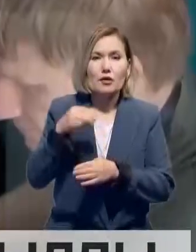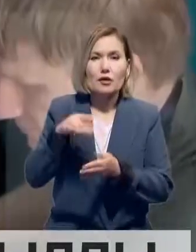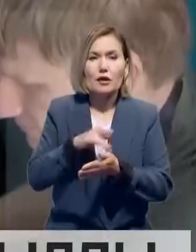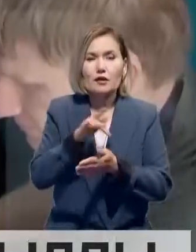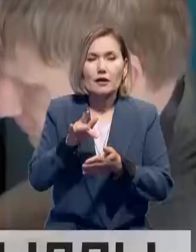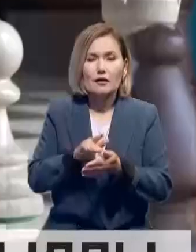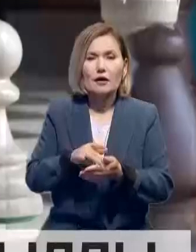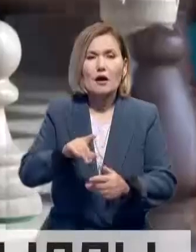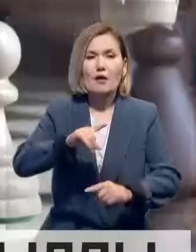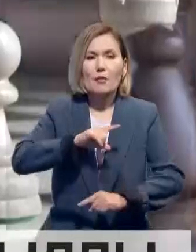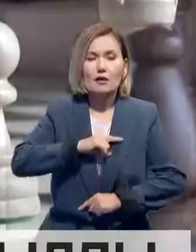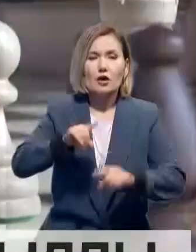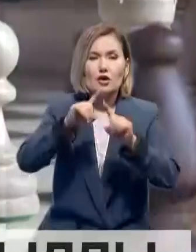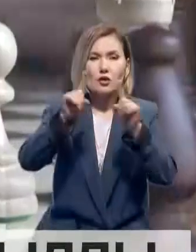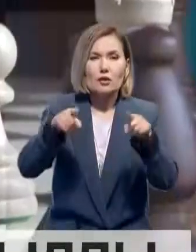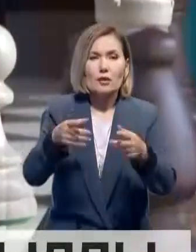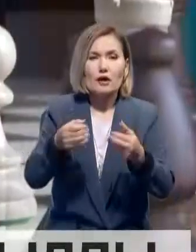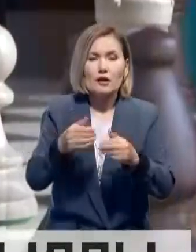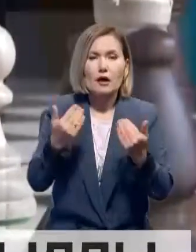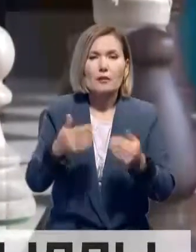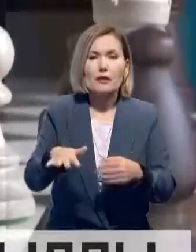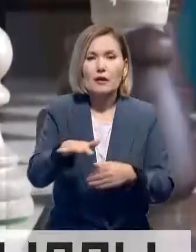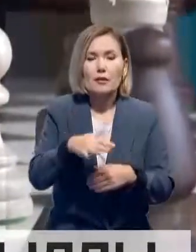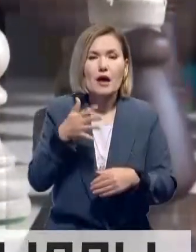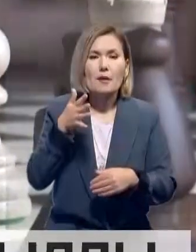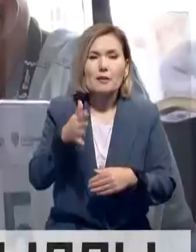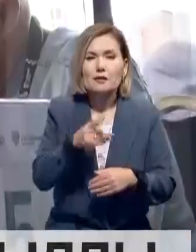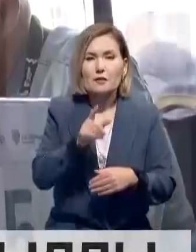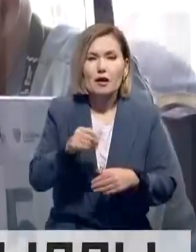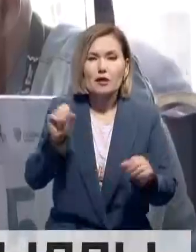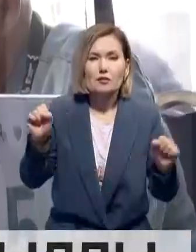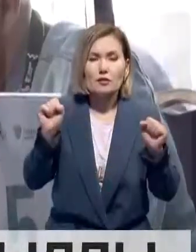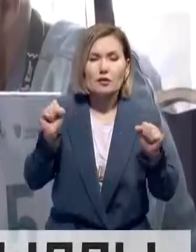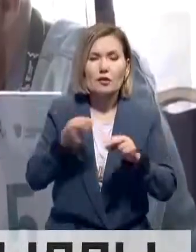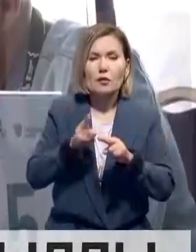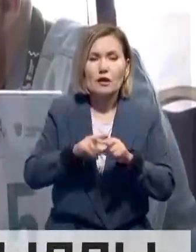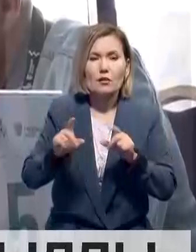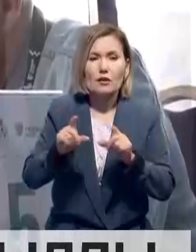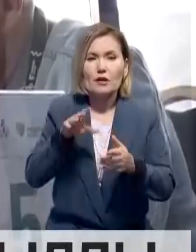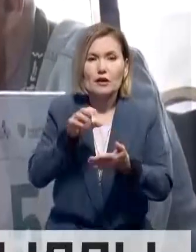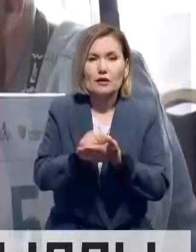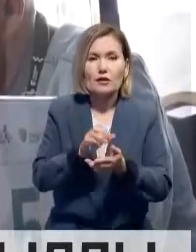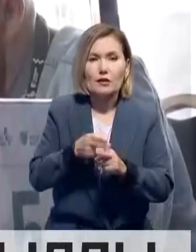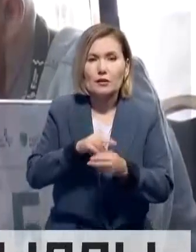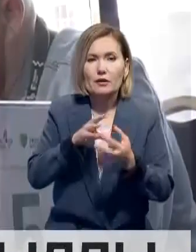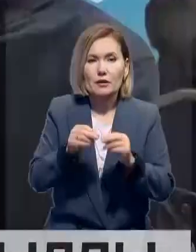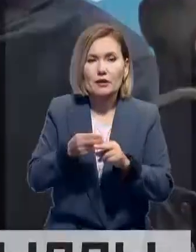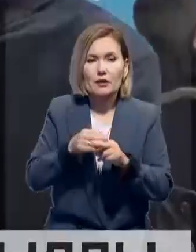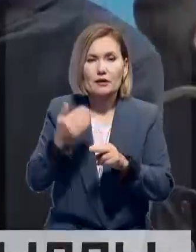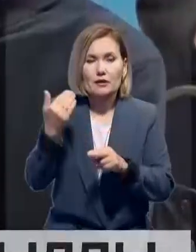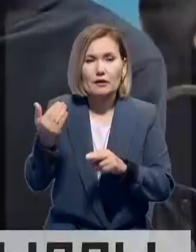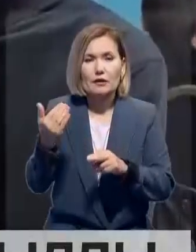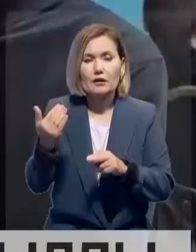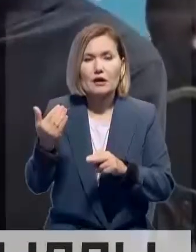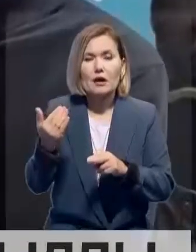өтетін гран-финалға жолдама алды. Қазір аймақта 5000-нан астам адам спорт түрінің осы түрмен айналысады. Спорттың осы түрмен